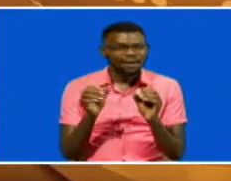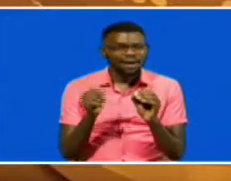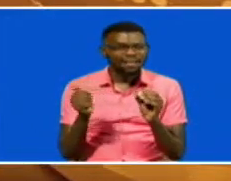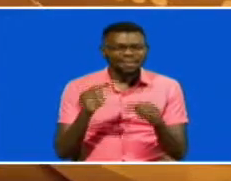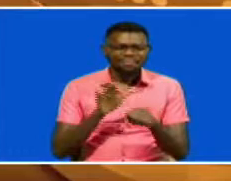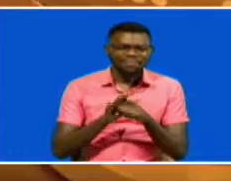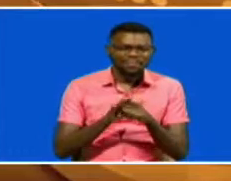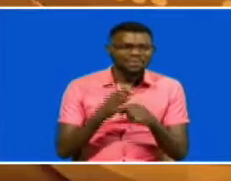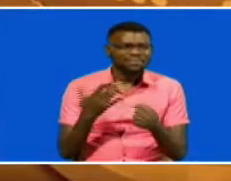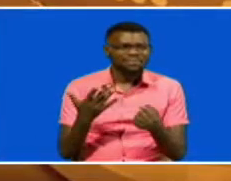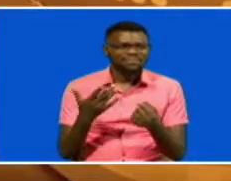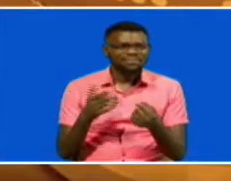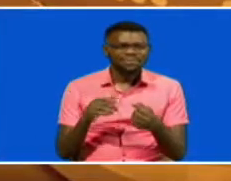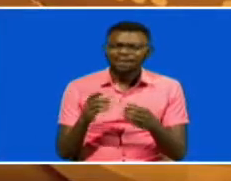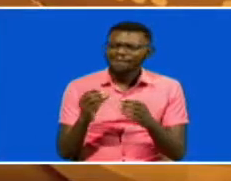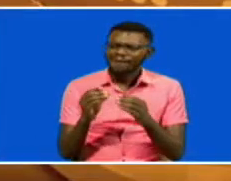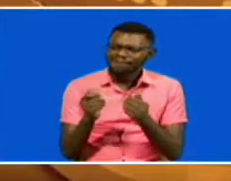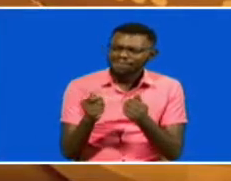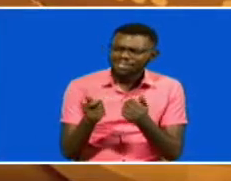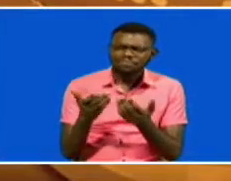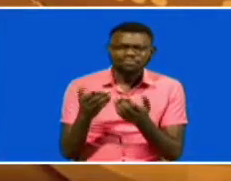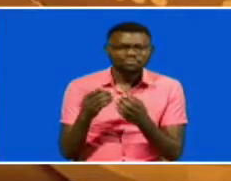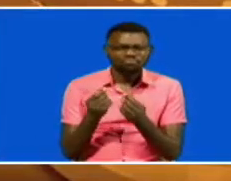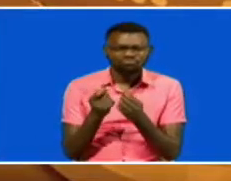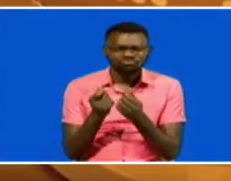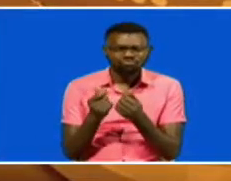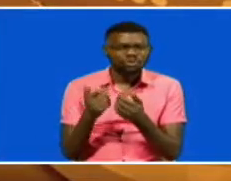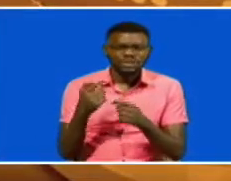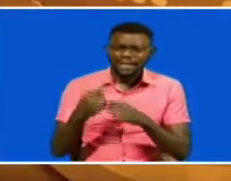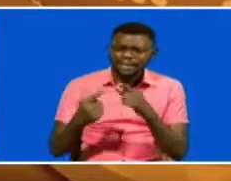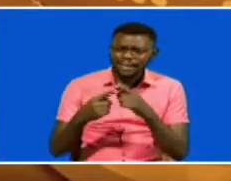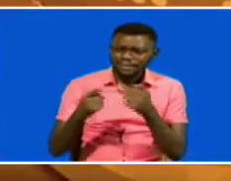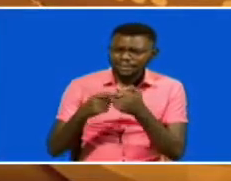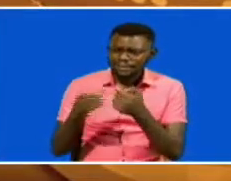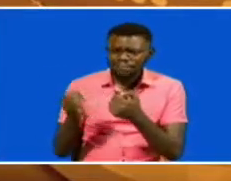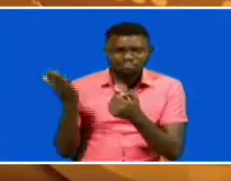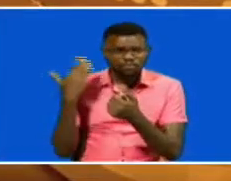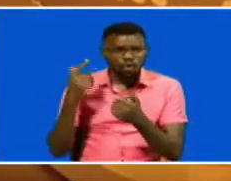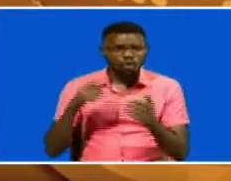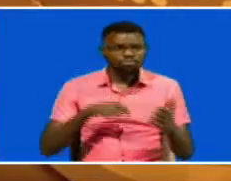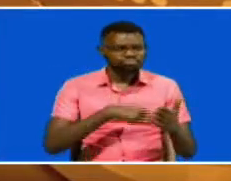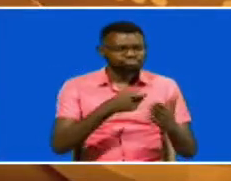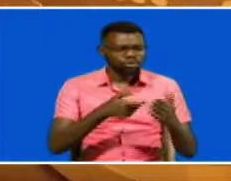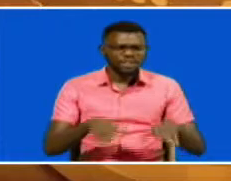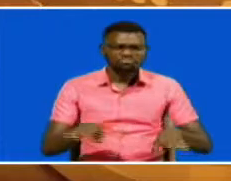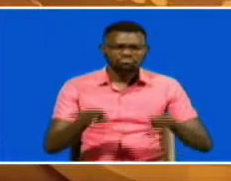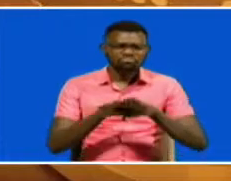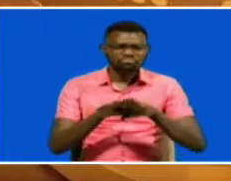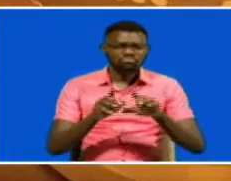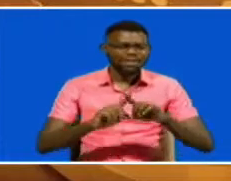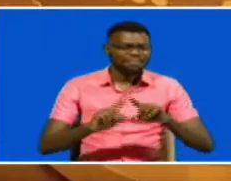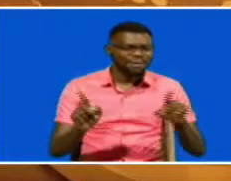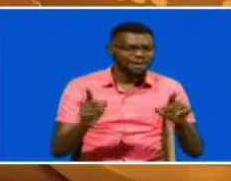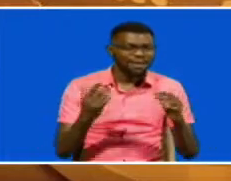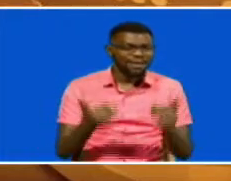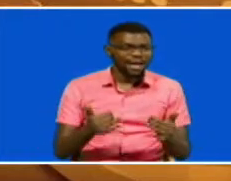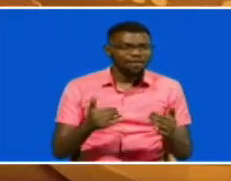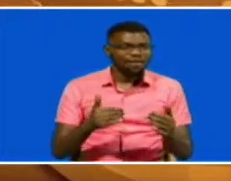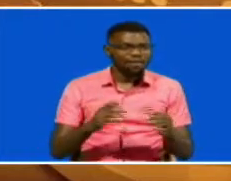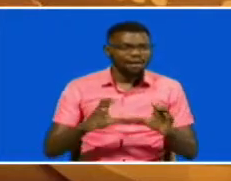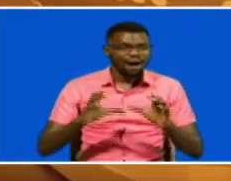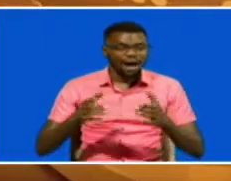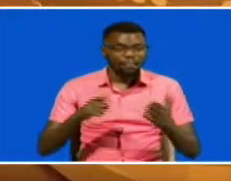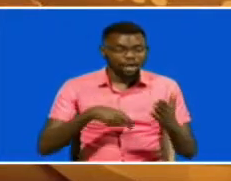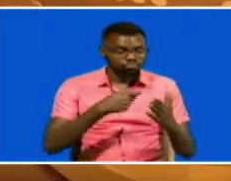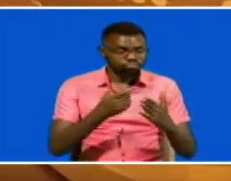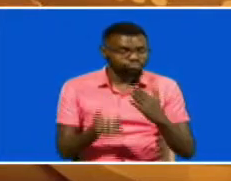kwa jina lingine mikanjo tangu miaka ya 90 baada ya viwanda vingi kufunga milango yao. Kwa sasa viwanda vipya